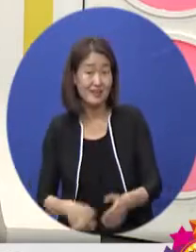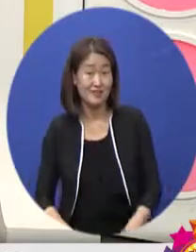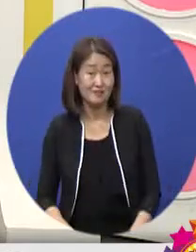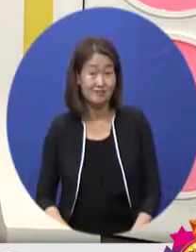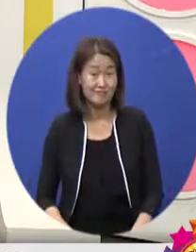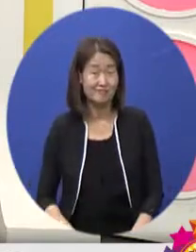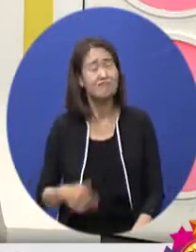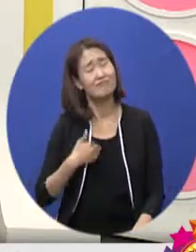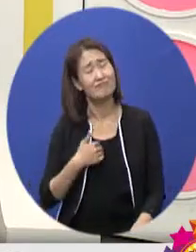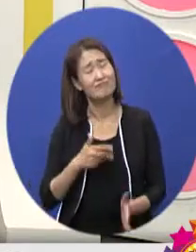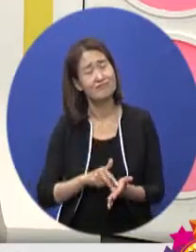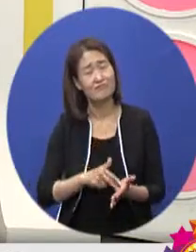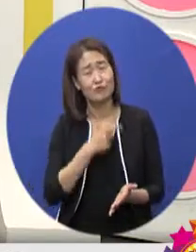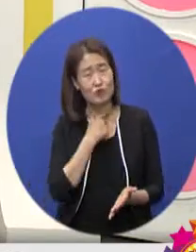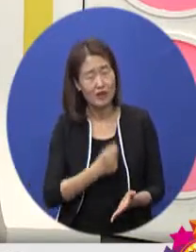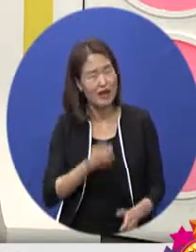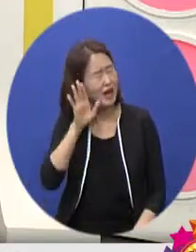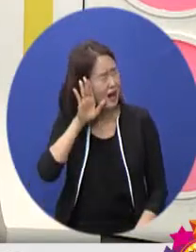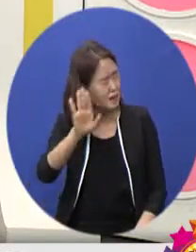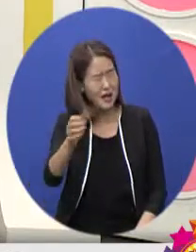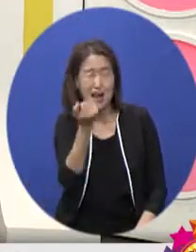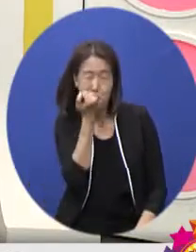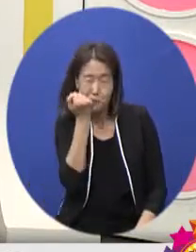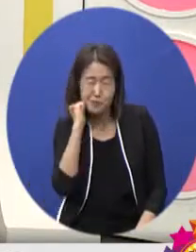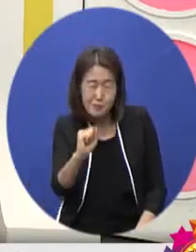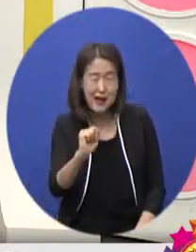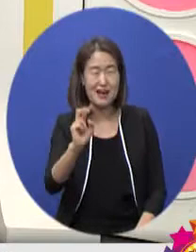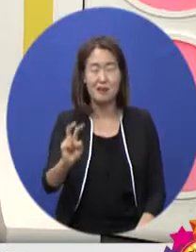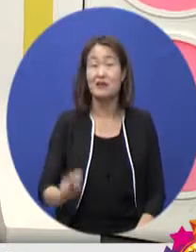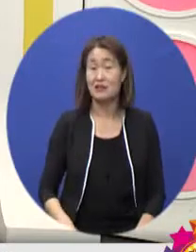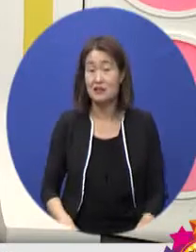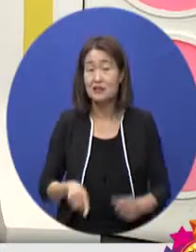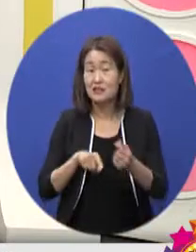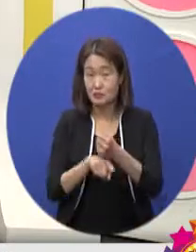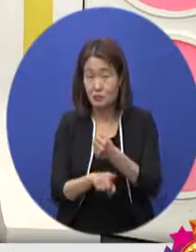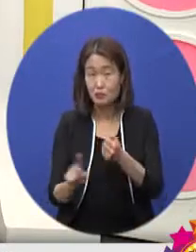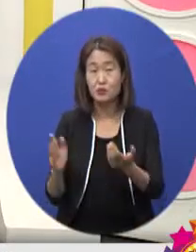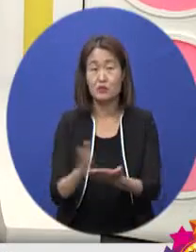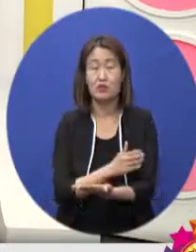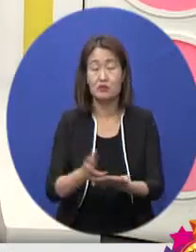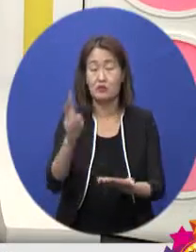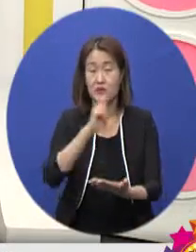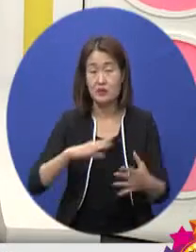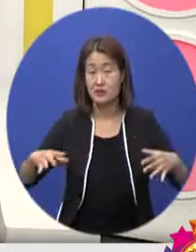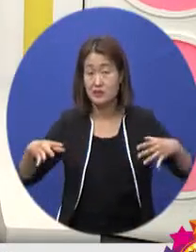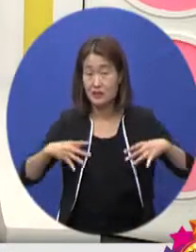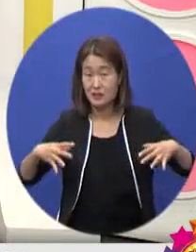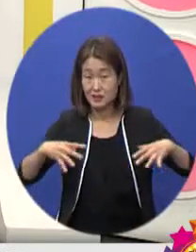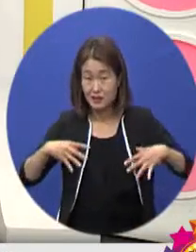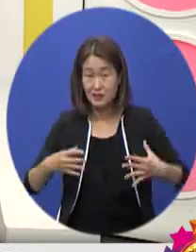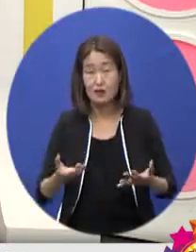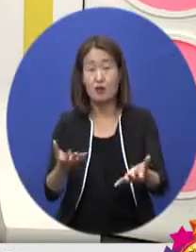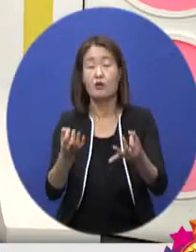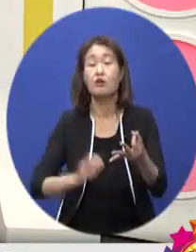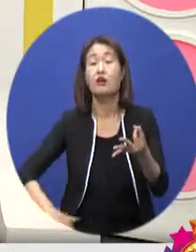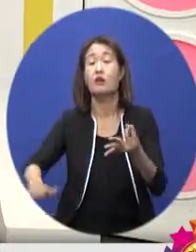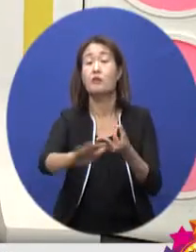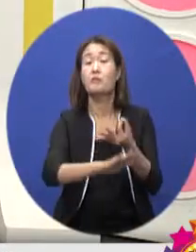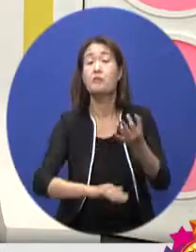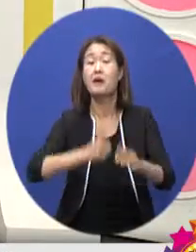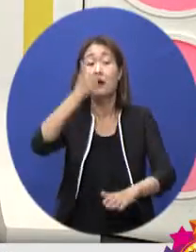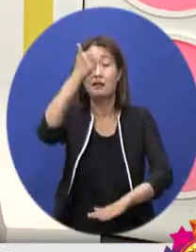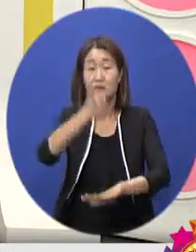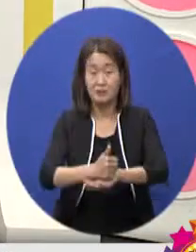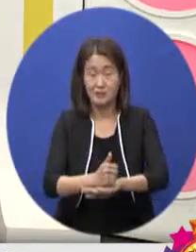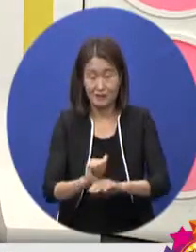너무 소망하죠 네 그렇게 네. 될 것 같아요 네. 네. 네. 자 우리 그런 의미에서 우리 나눔 네. 노래자랑 시청자 여러분에게 또 멋지게 마지막 인사 한번